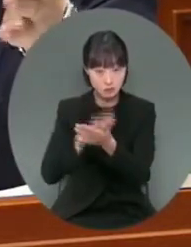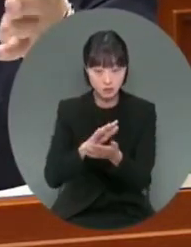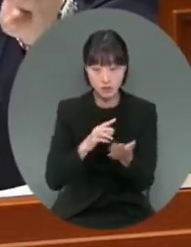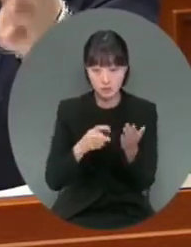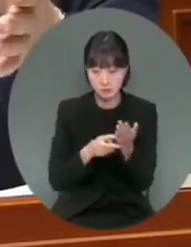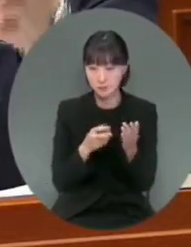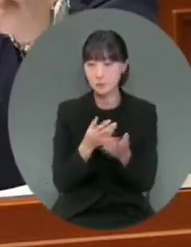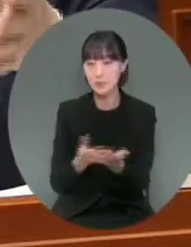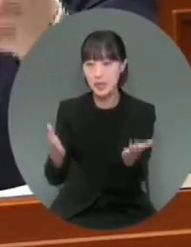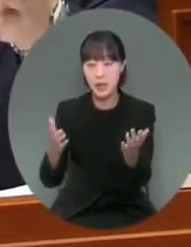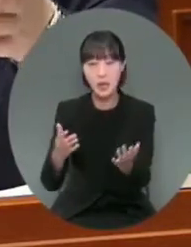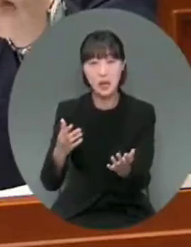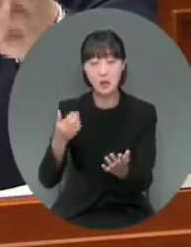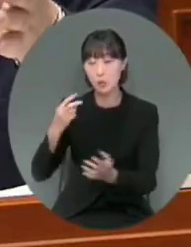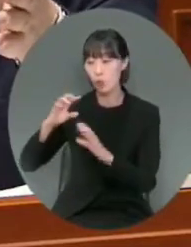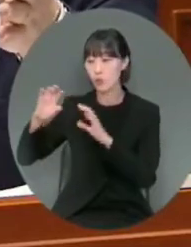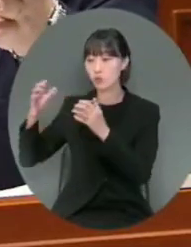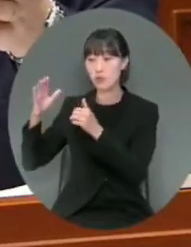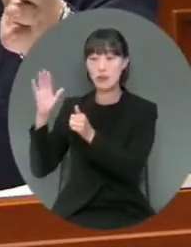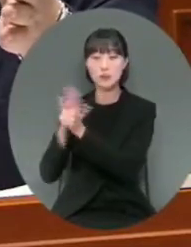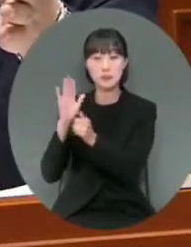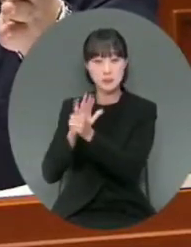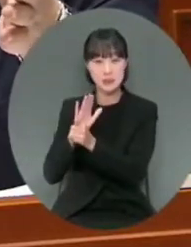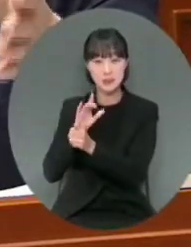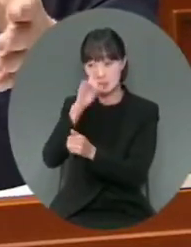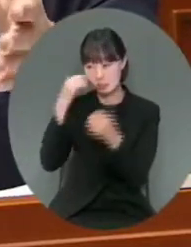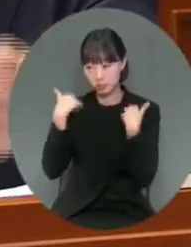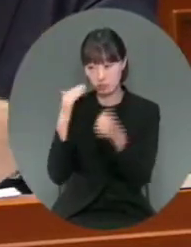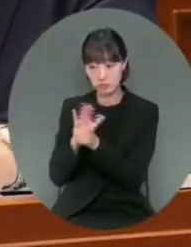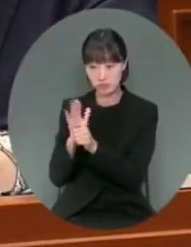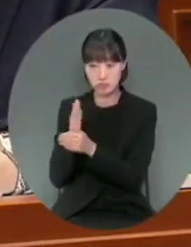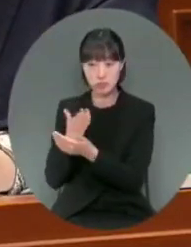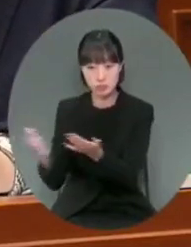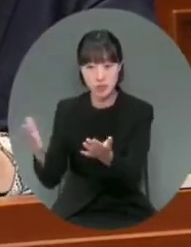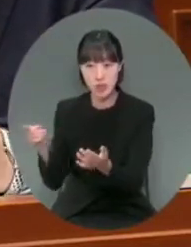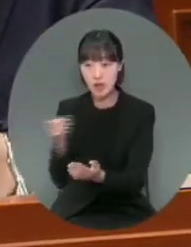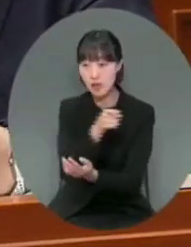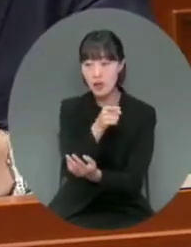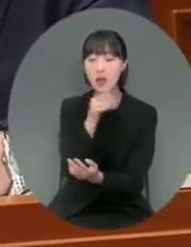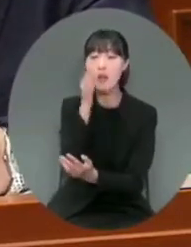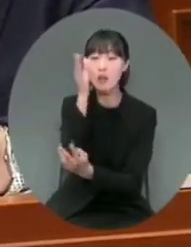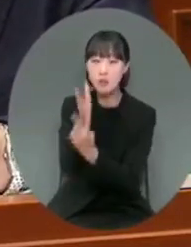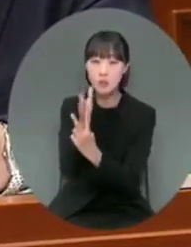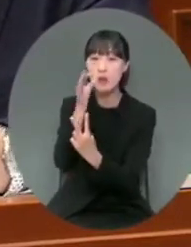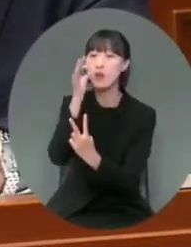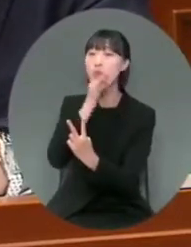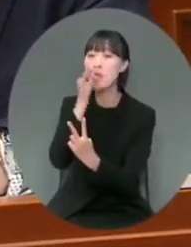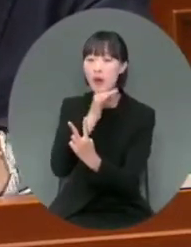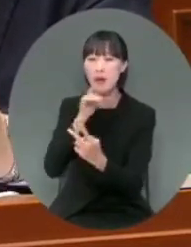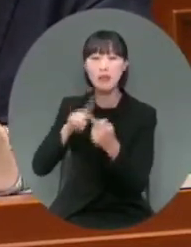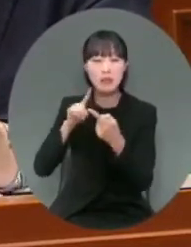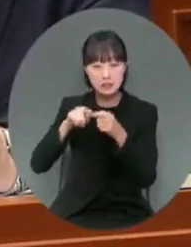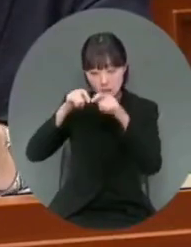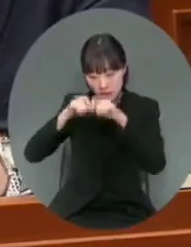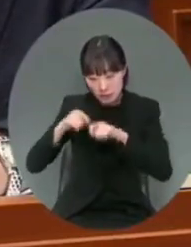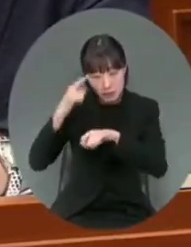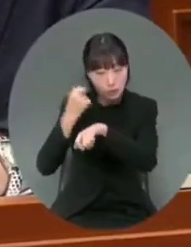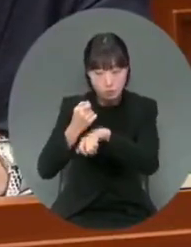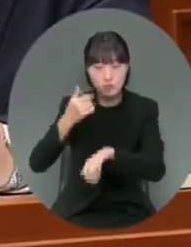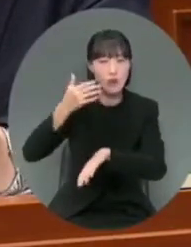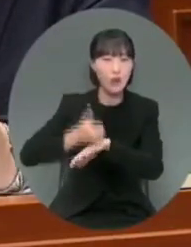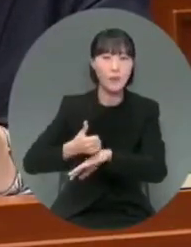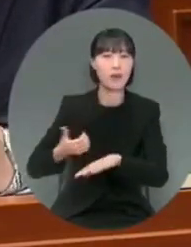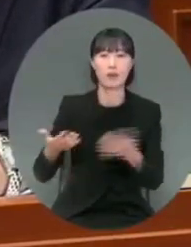때의 효과, 그다음에 국비 지원을 받았을 때의 효과, 이러한 디테일한 부분에 대해서는 연구 결과가 없고요.